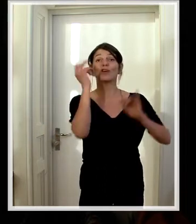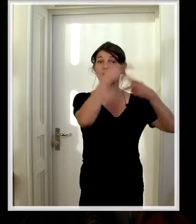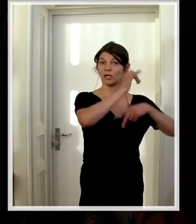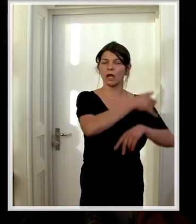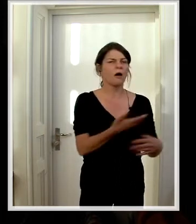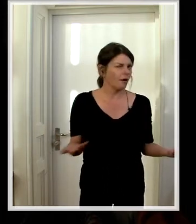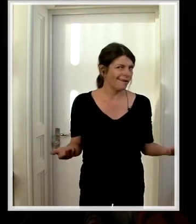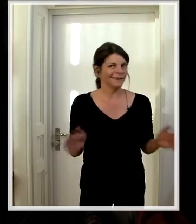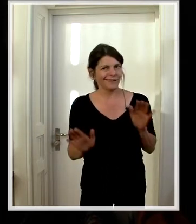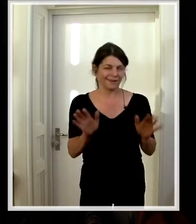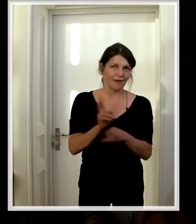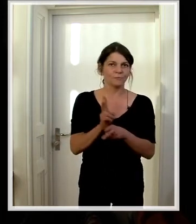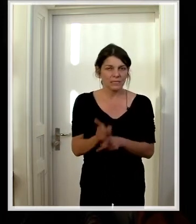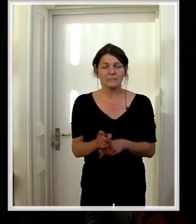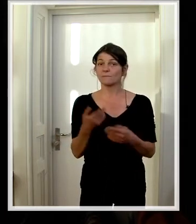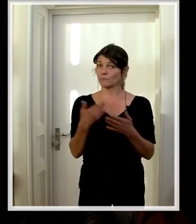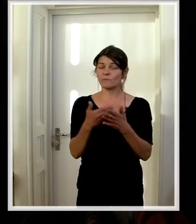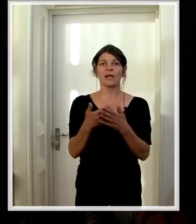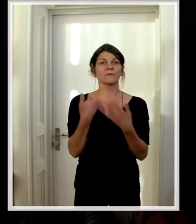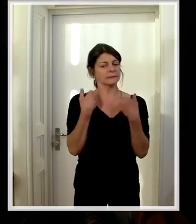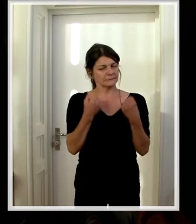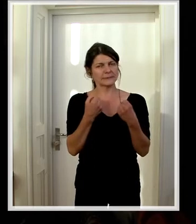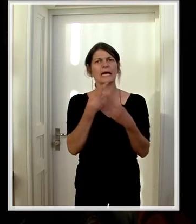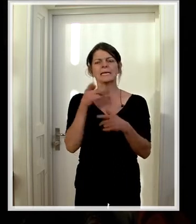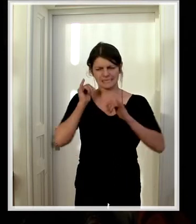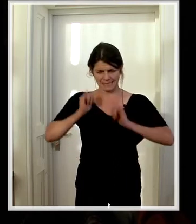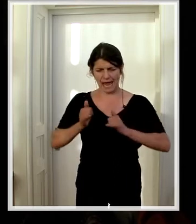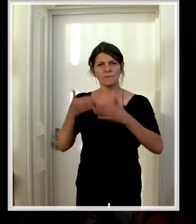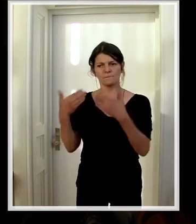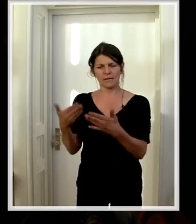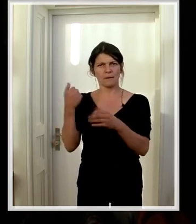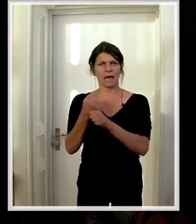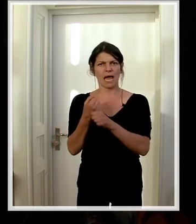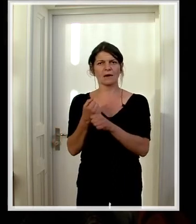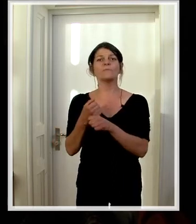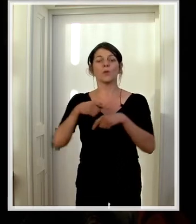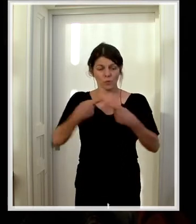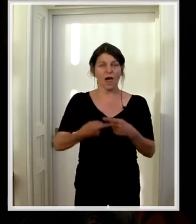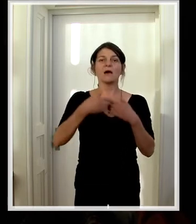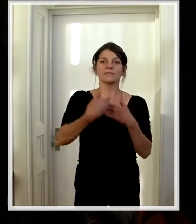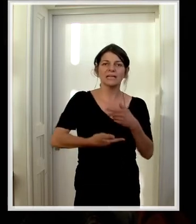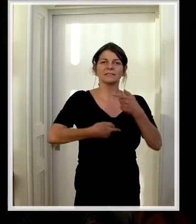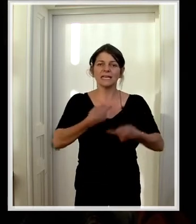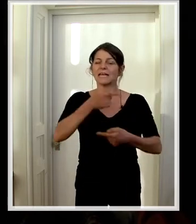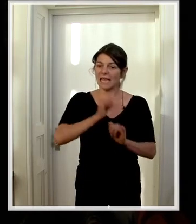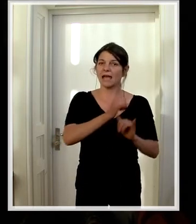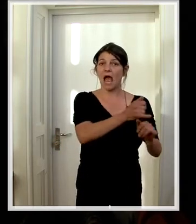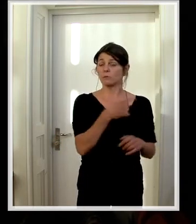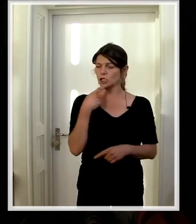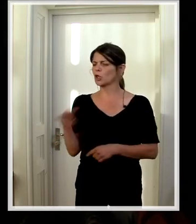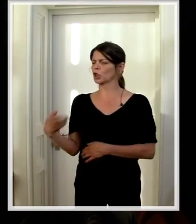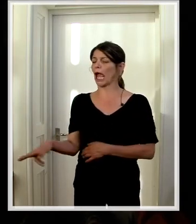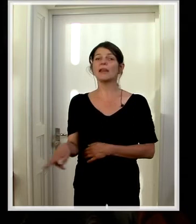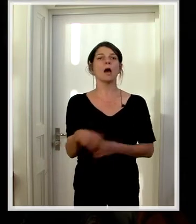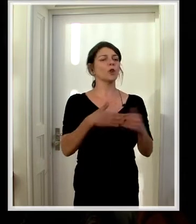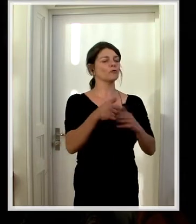ich felsenfester Überzeugung, dass man muss sagen, ja, das schon. Und die anderen Sachen noch. Und nicht nein, aber die anderen Sachen. Die